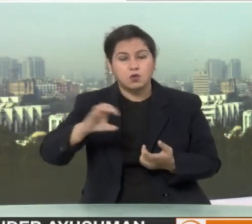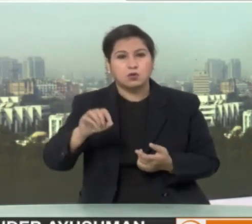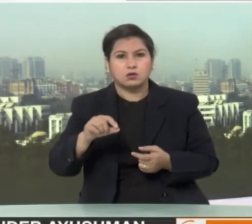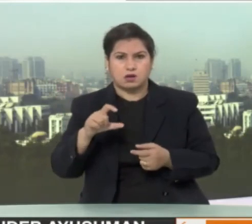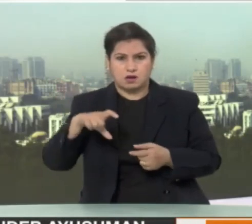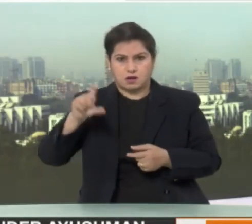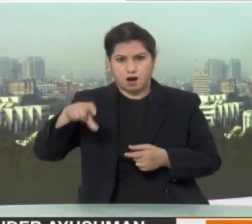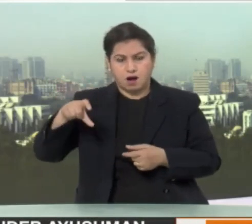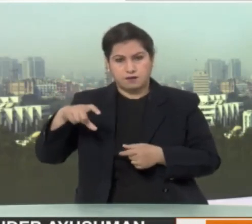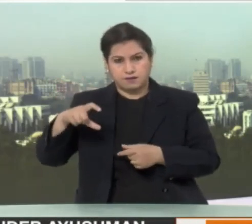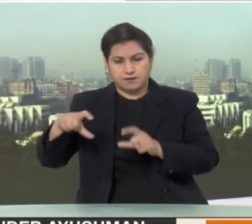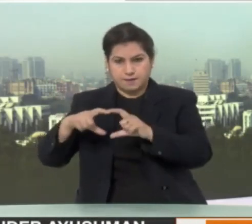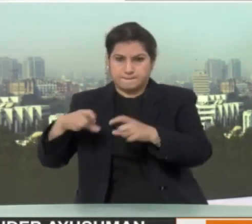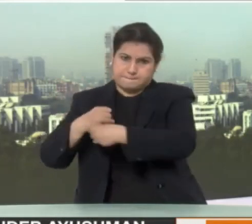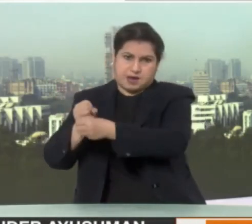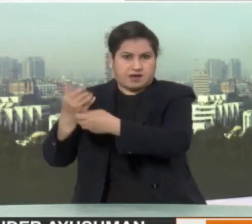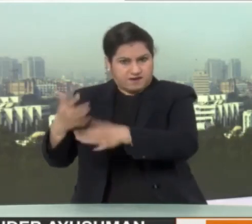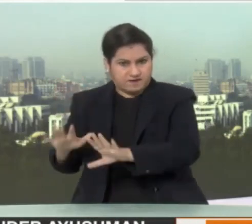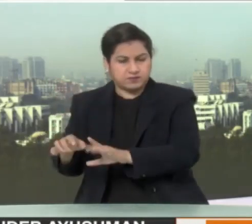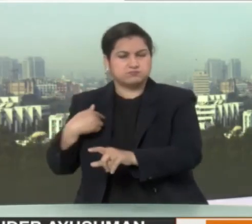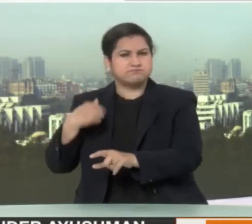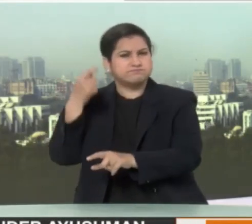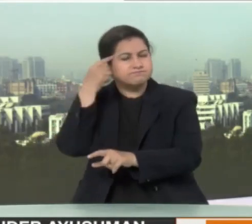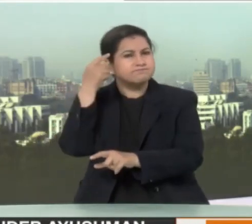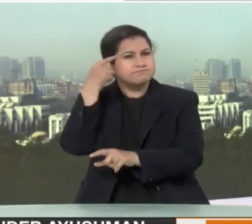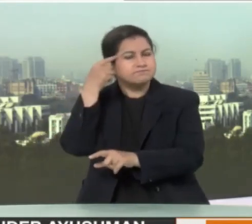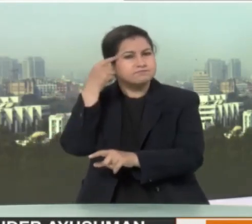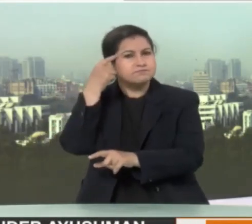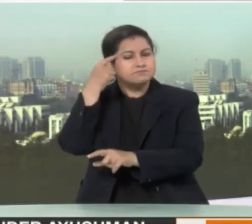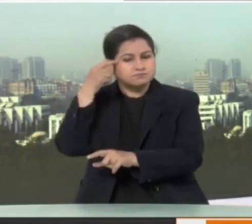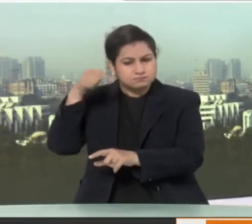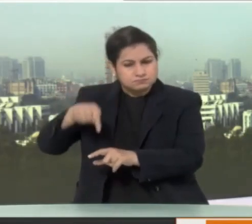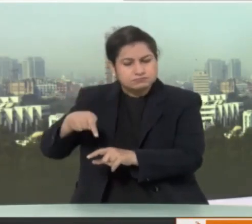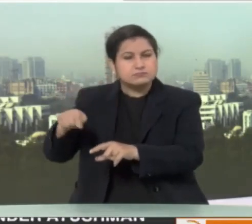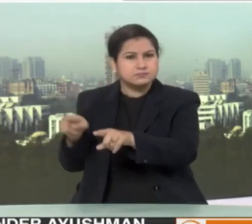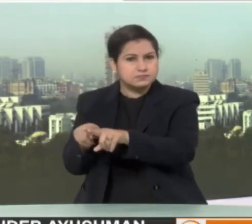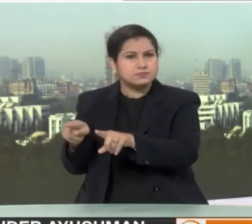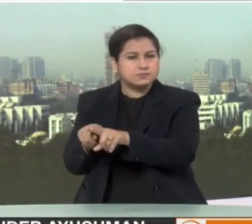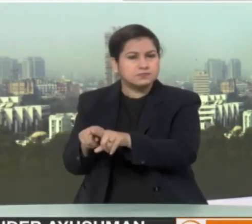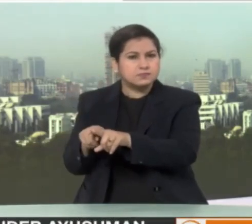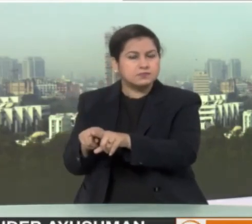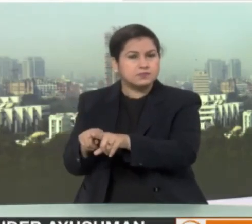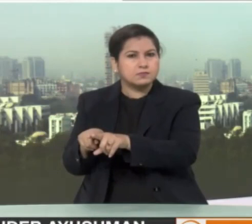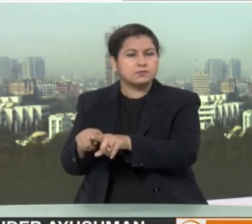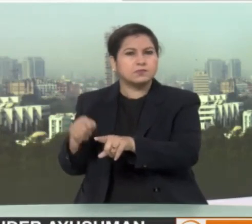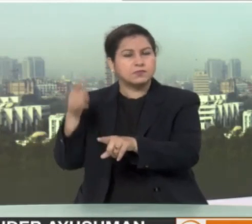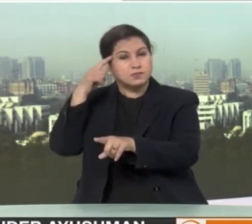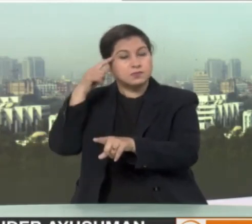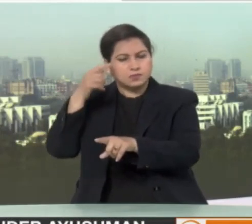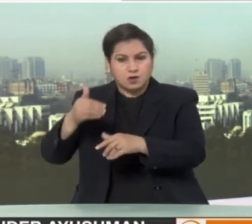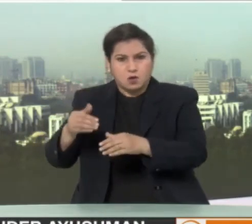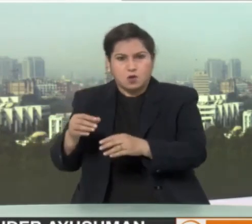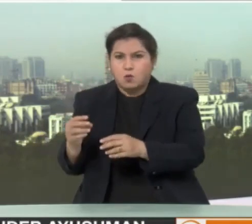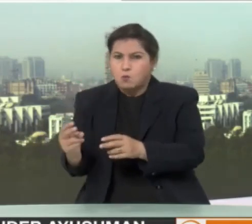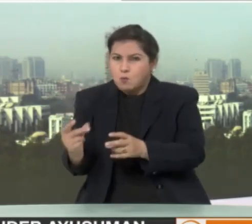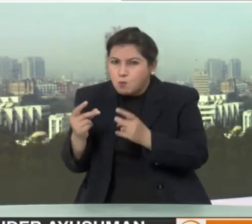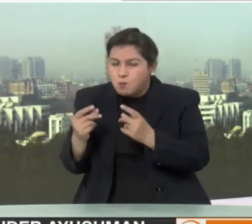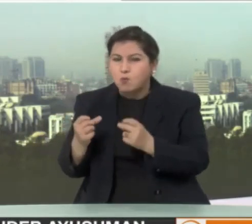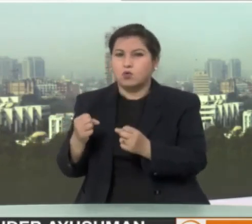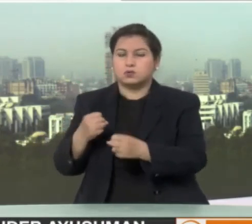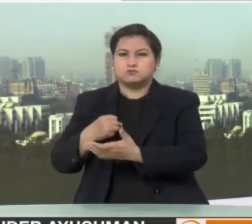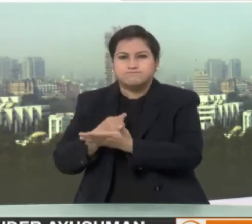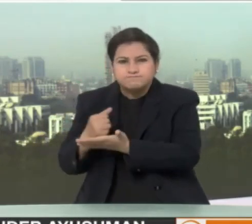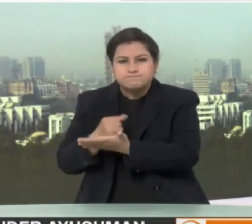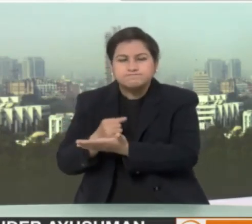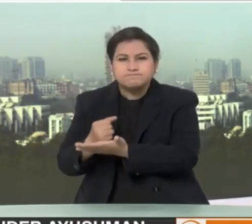कि अभी इस दिशा के अंदर हमको इस यात्रा को और तेजी से सफर को